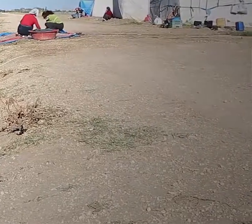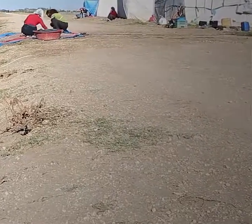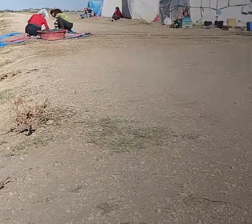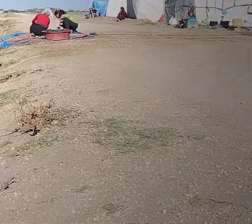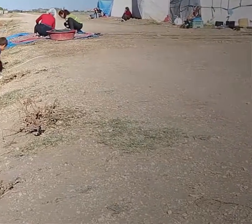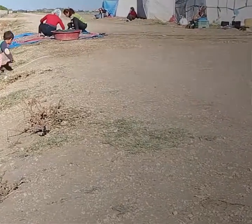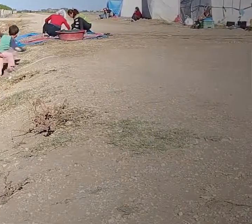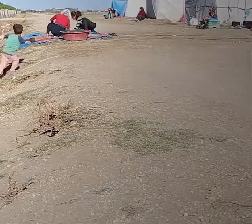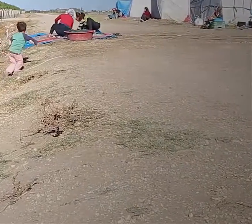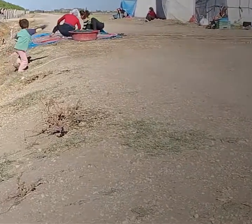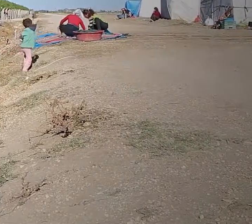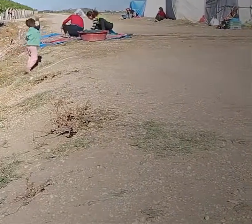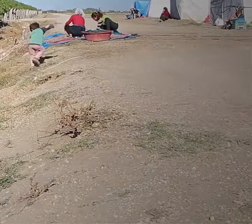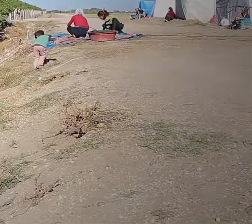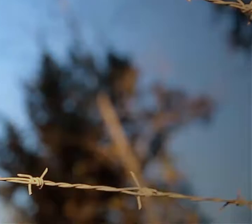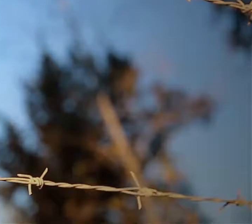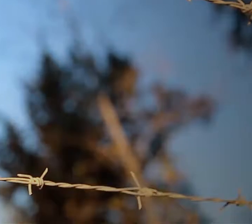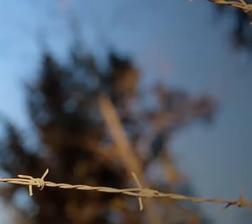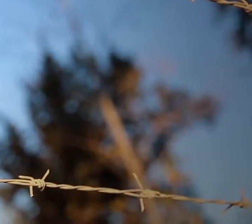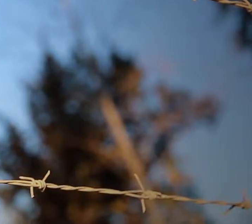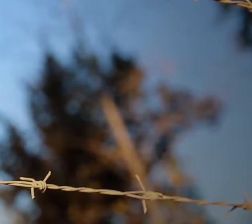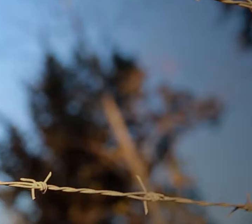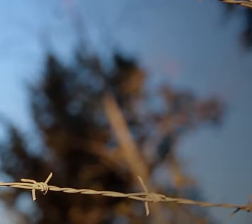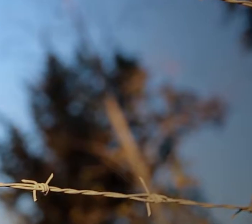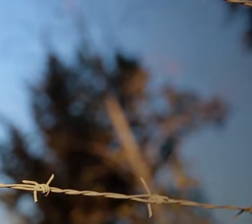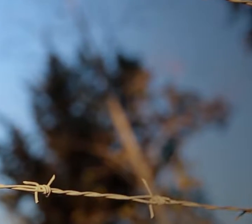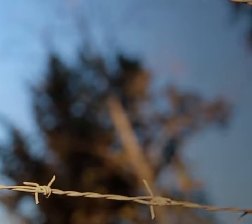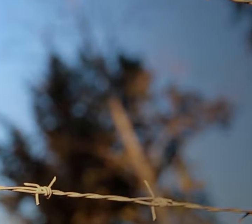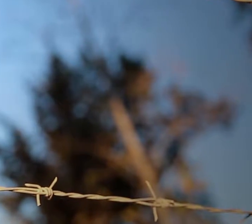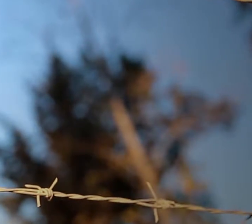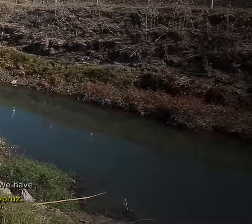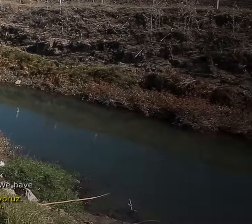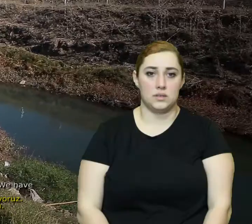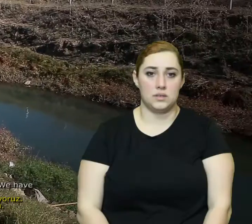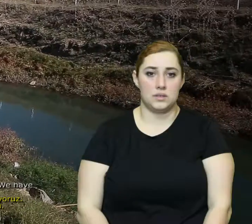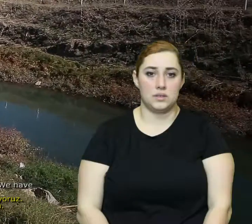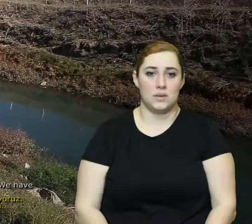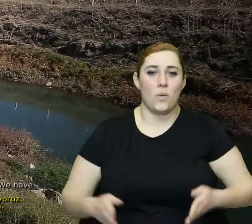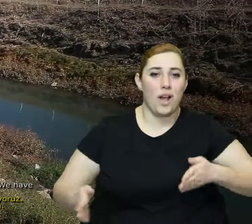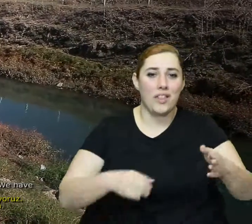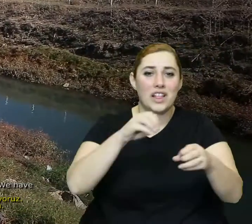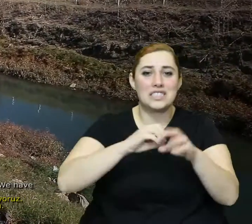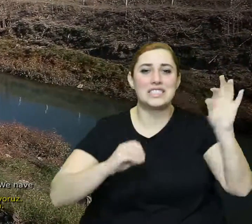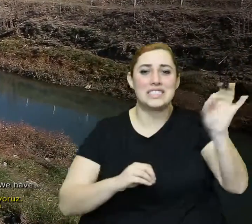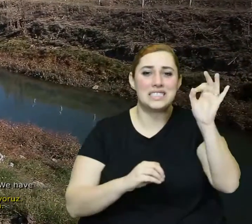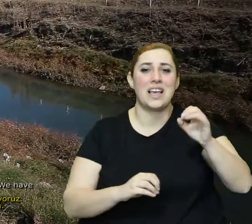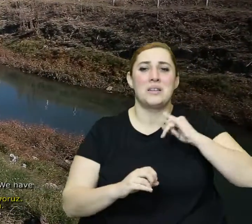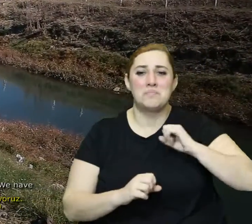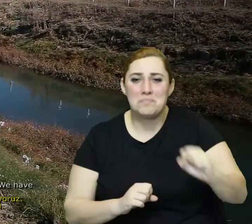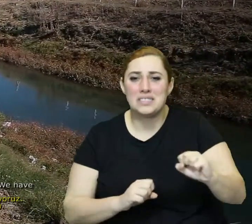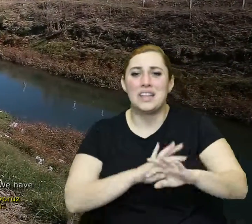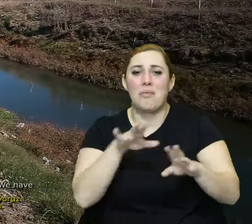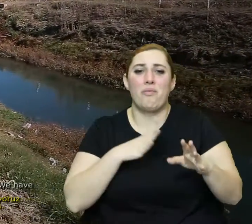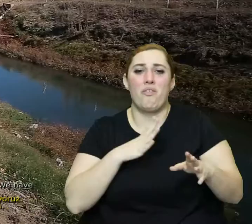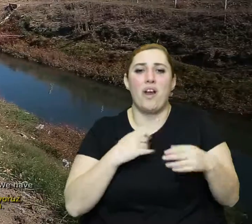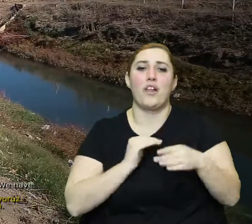meyve ağaçları var. İki oğlan aralarında oynuyor. Ağaçların önünden geçen dikenli teller netleşti. Kanalın üzerinde sinekler ve